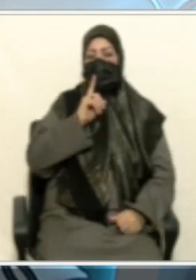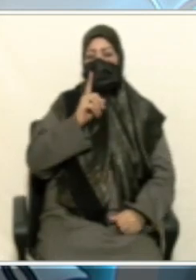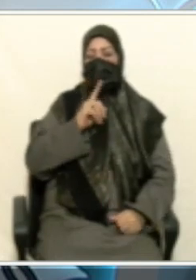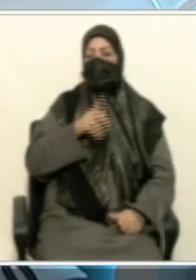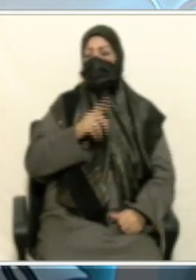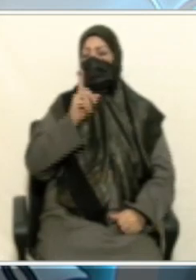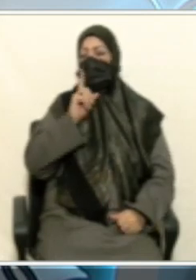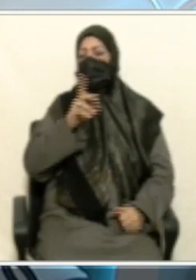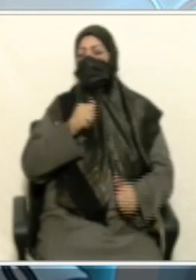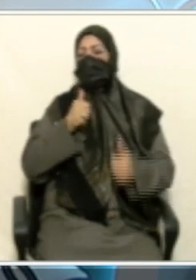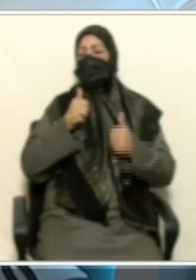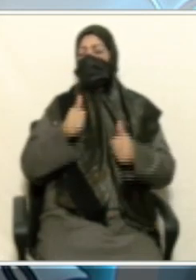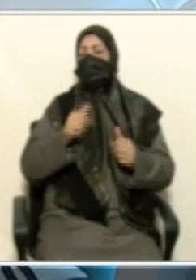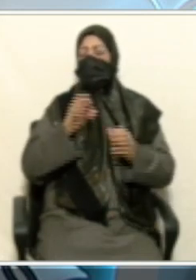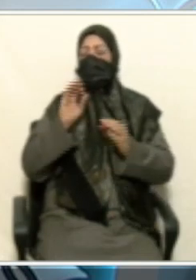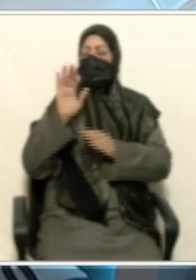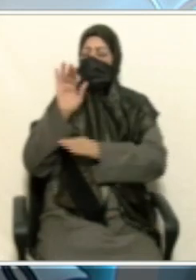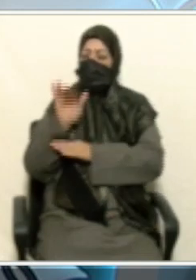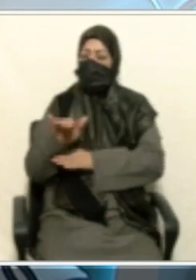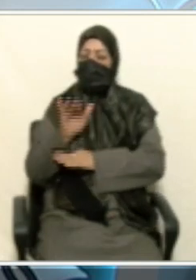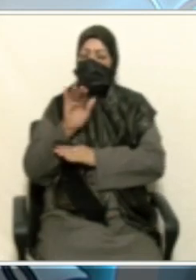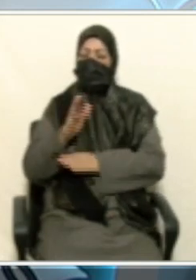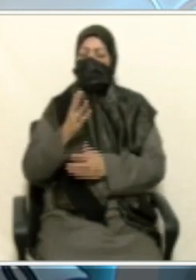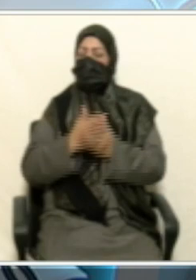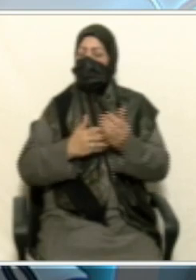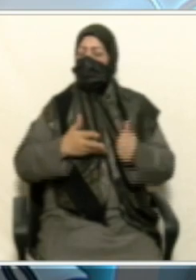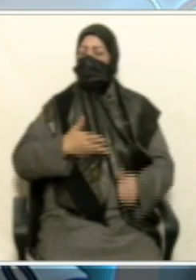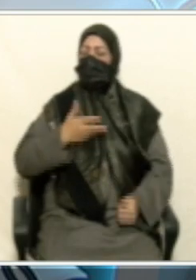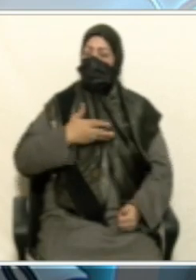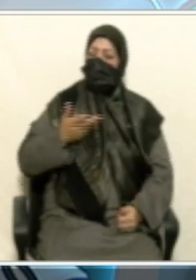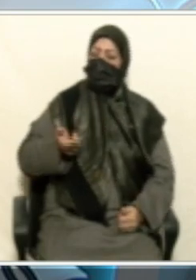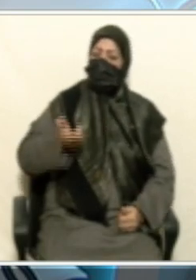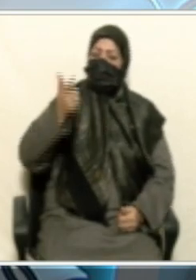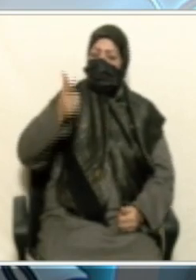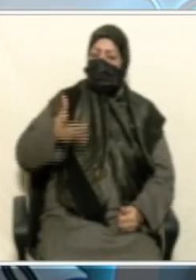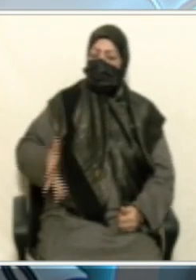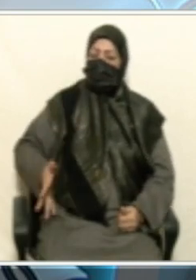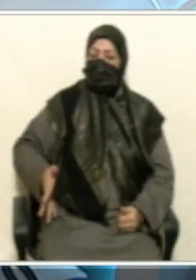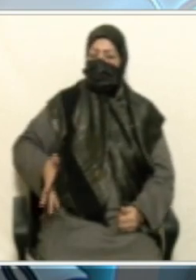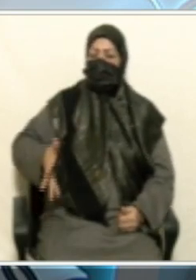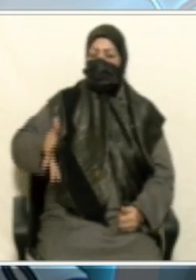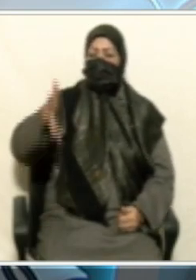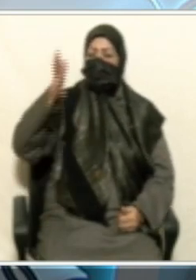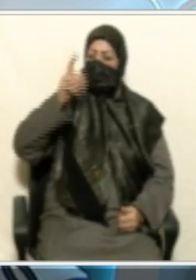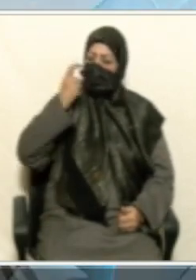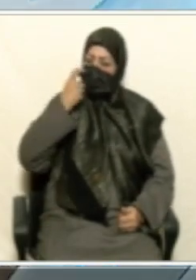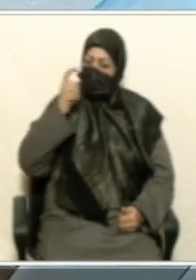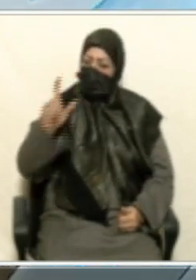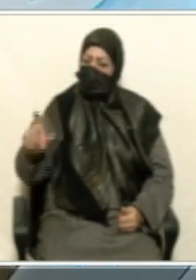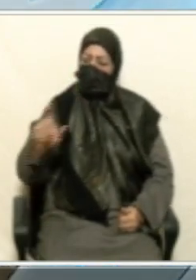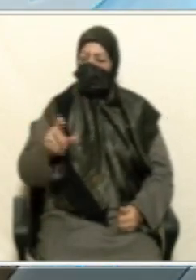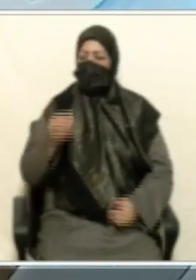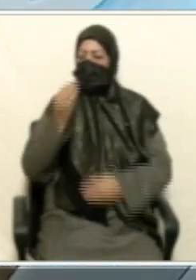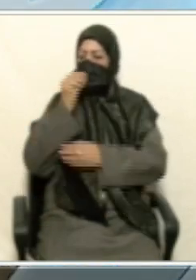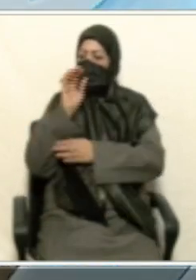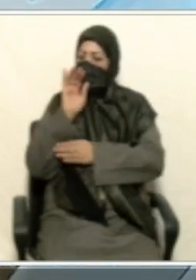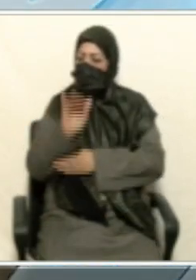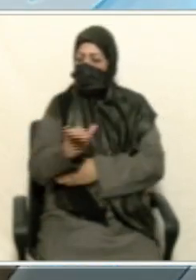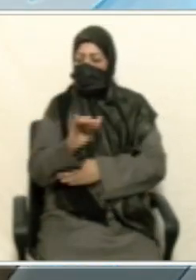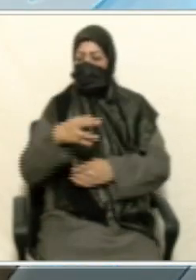عمره وهو يربيك وينتبه إليك، يطعمك ويكسوك